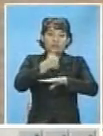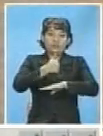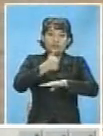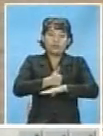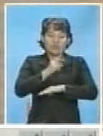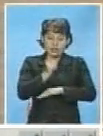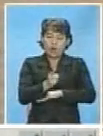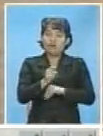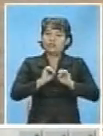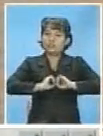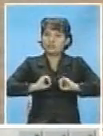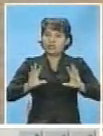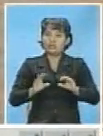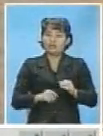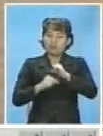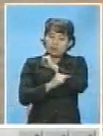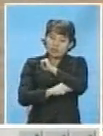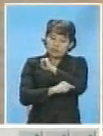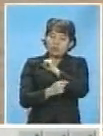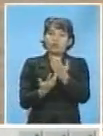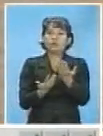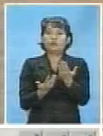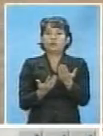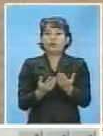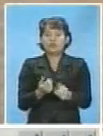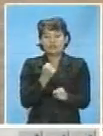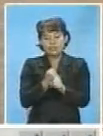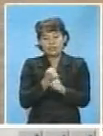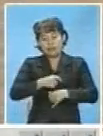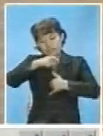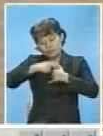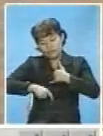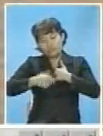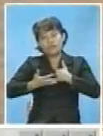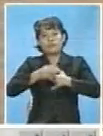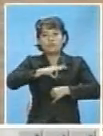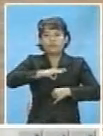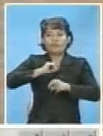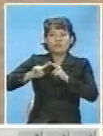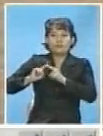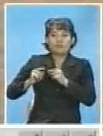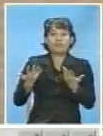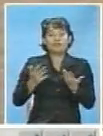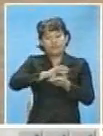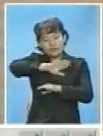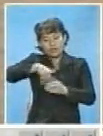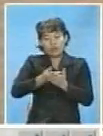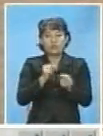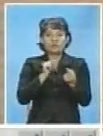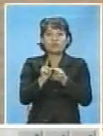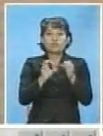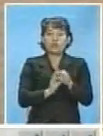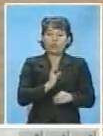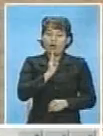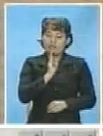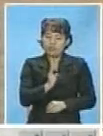การต่อต้านทุจริตเอาจริงเอาจังกับการเร่งปลุกจิตสำนึกทัศนคติค่านิยมของความซื่อสัตย์สุจริตให้